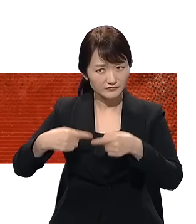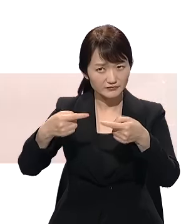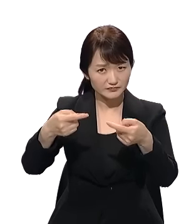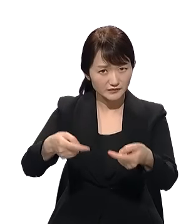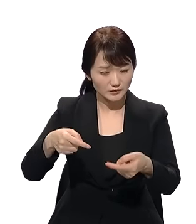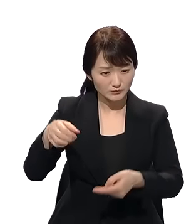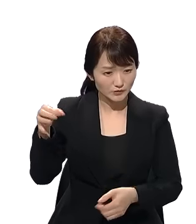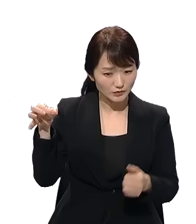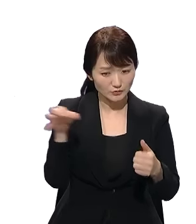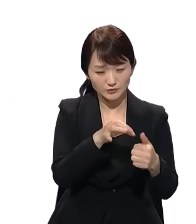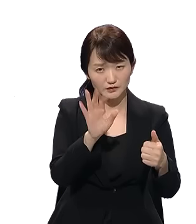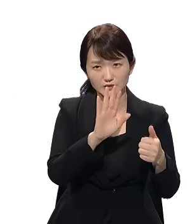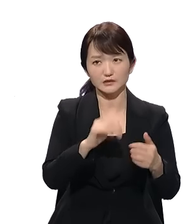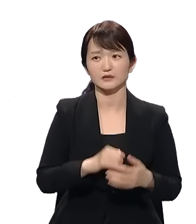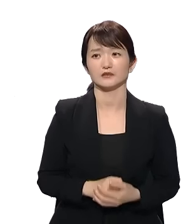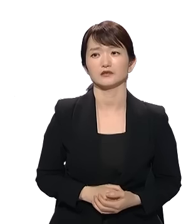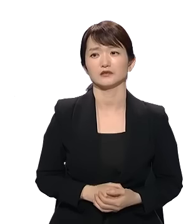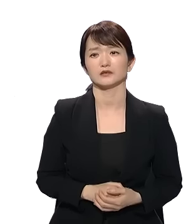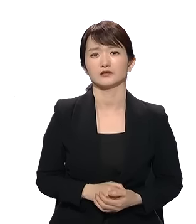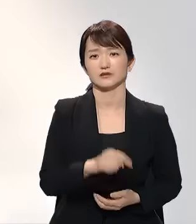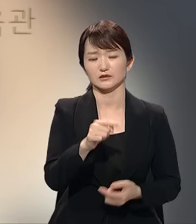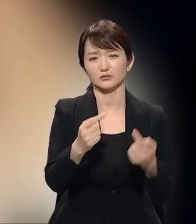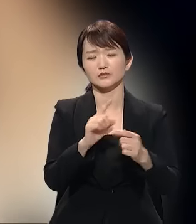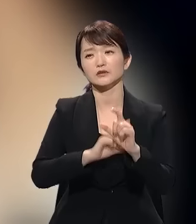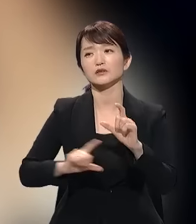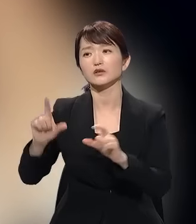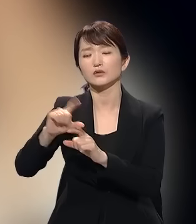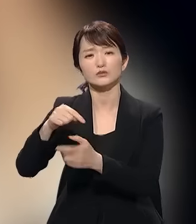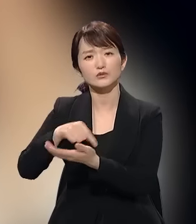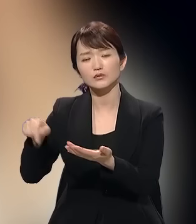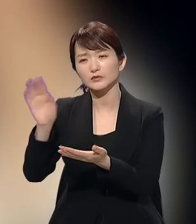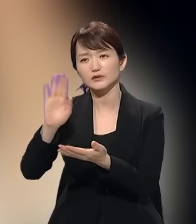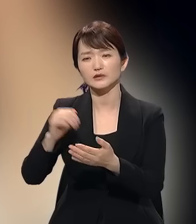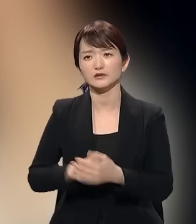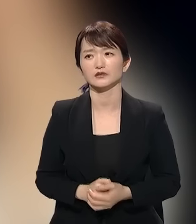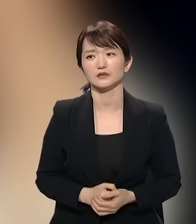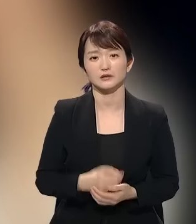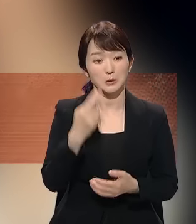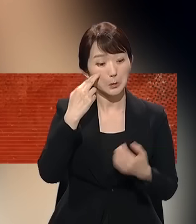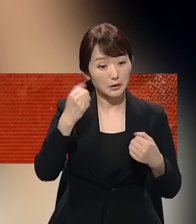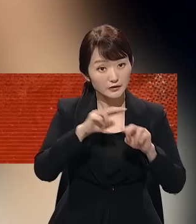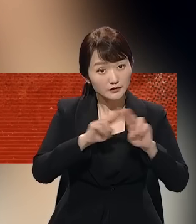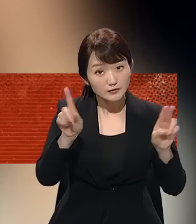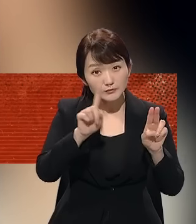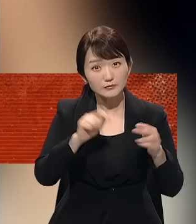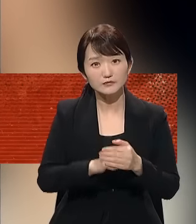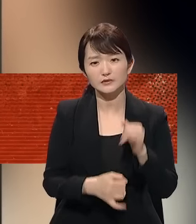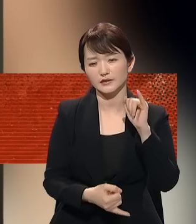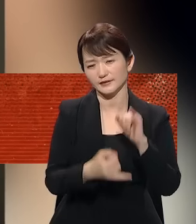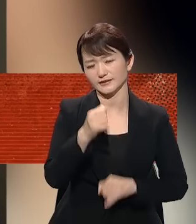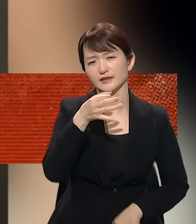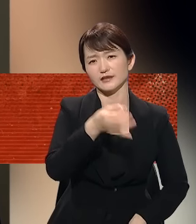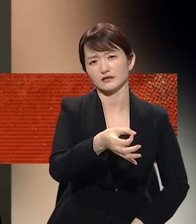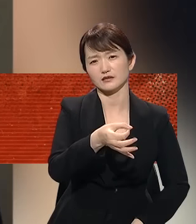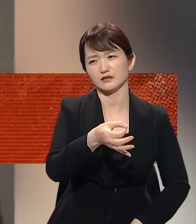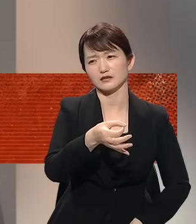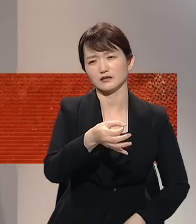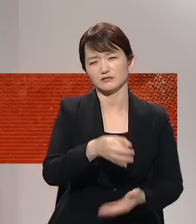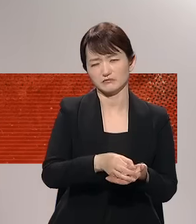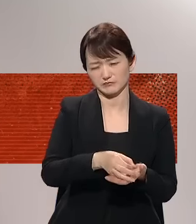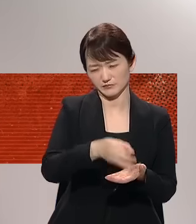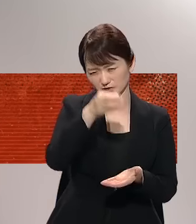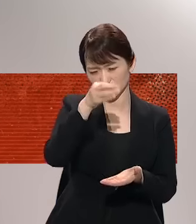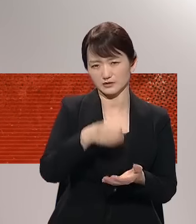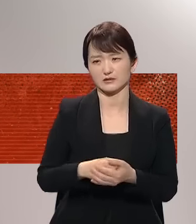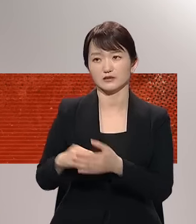쓰겠구나라는데 그거보다 더 큰 걸 잃지 않기 위해서입니다. 어떤 거요? 만약에 저 공연이 무산되면 어떻게 될까요? 위약금? 그렇죠. 엄청난 위약금에